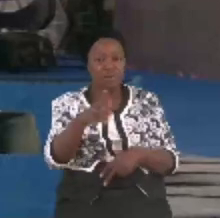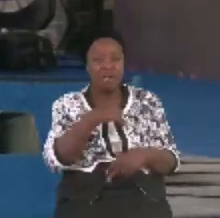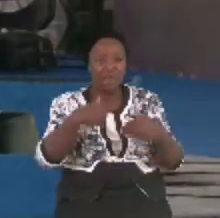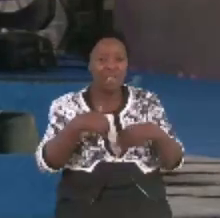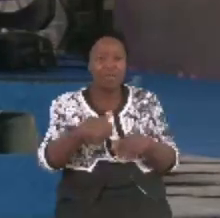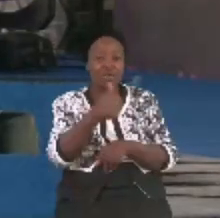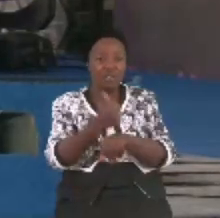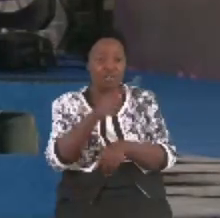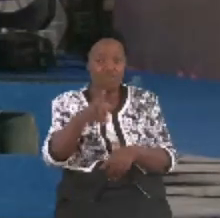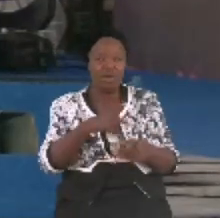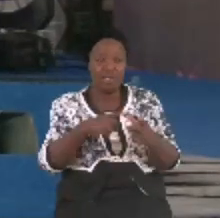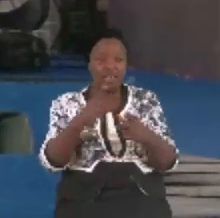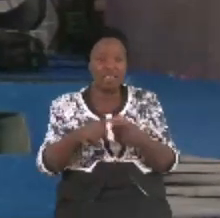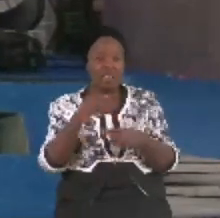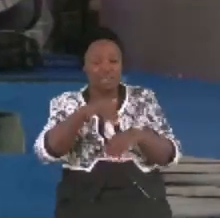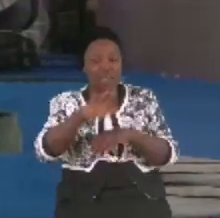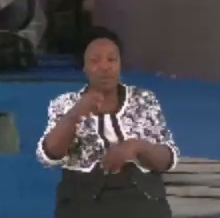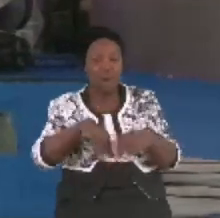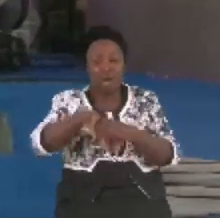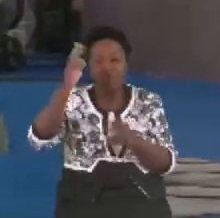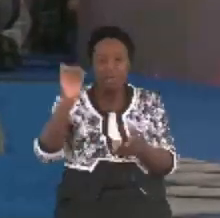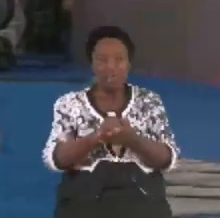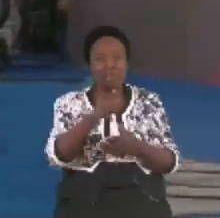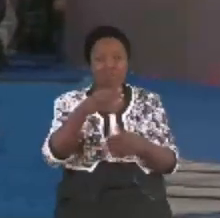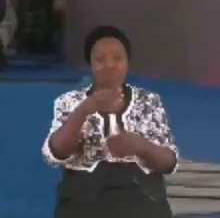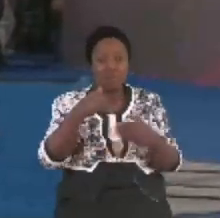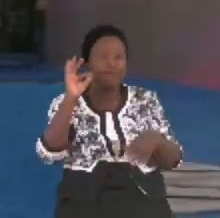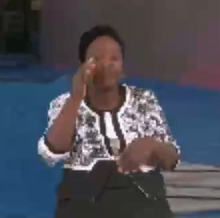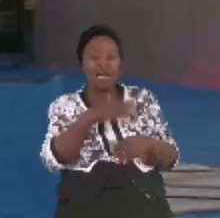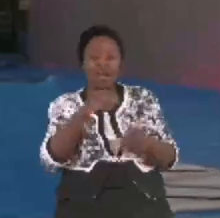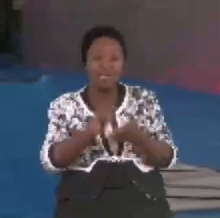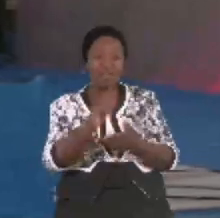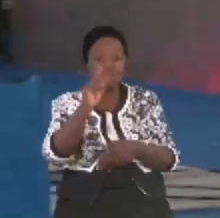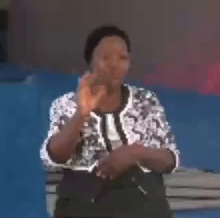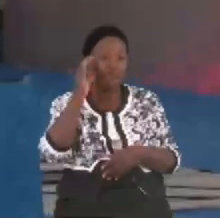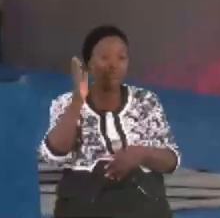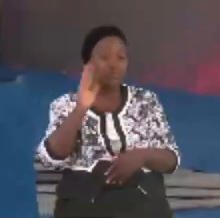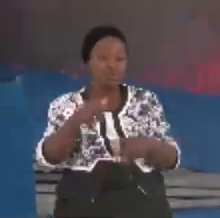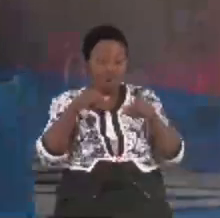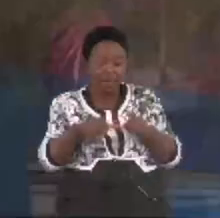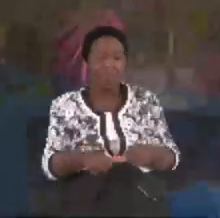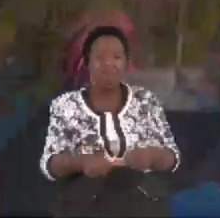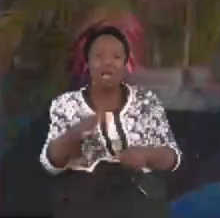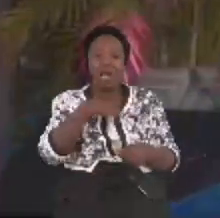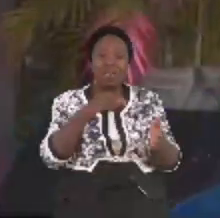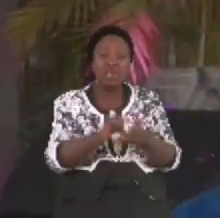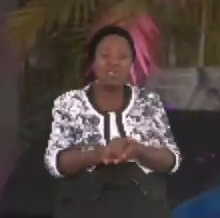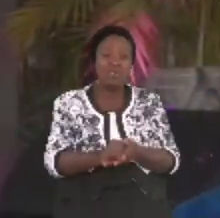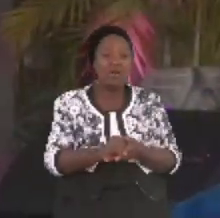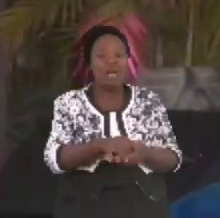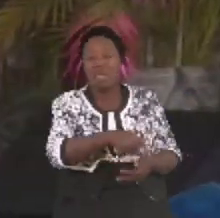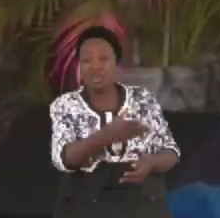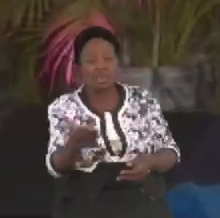établi. Et il t'envoie pour que tes fruits demeurent.